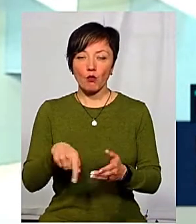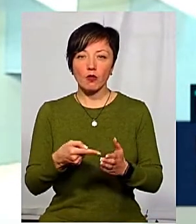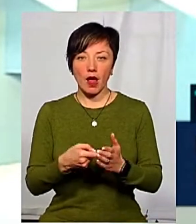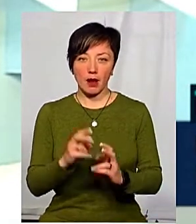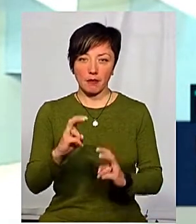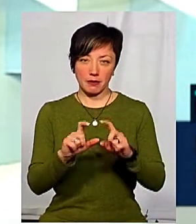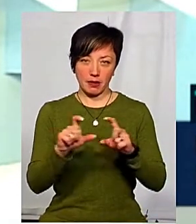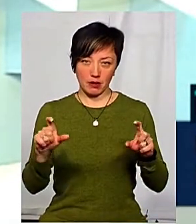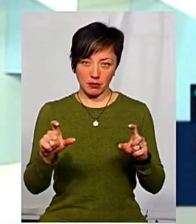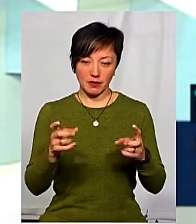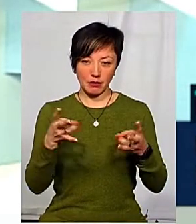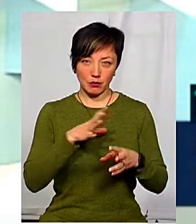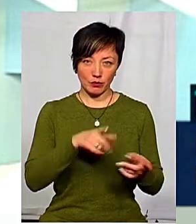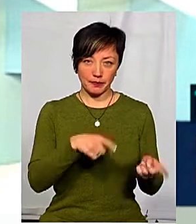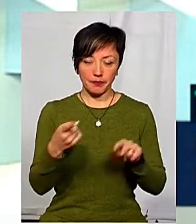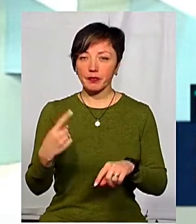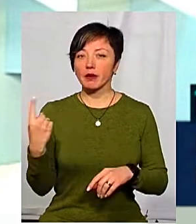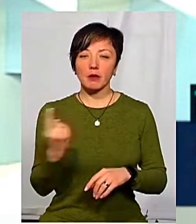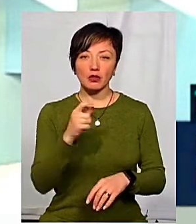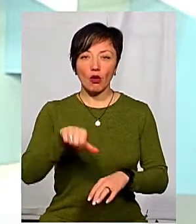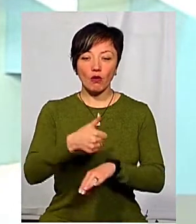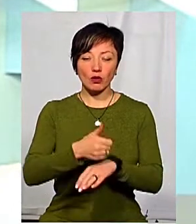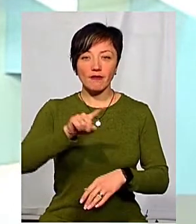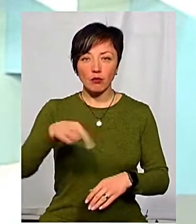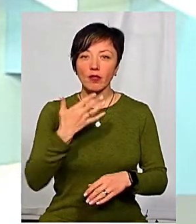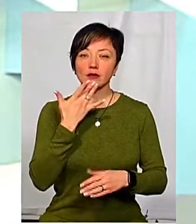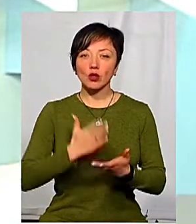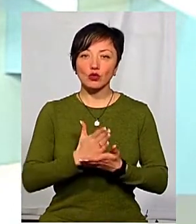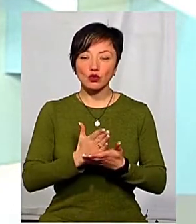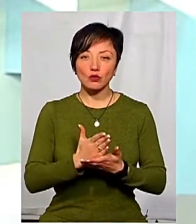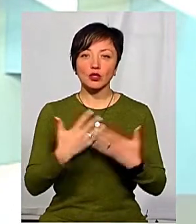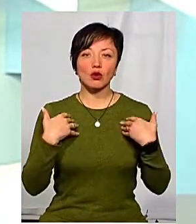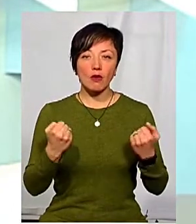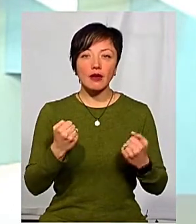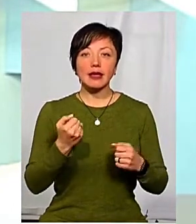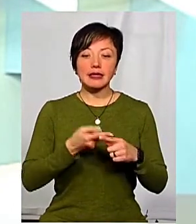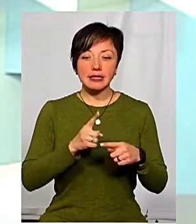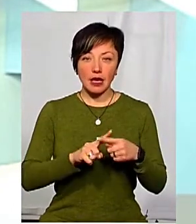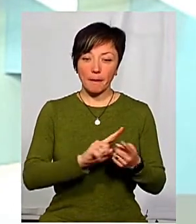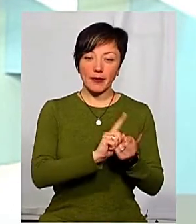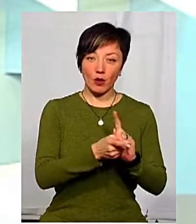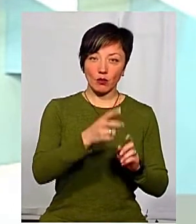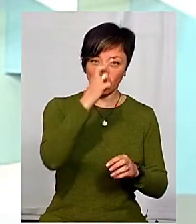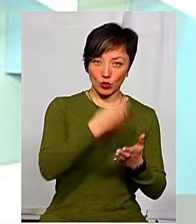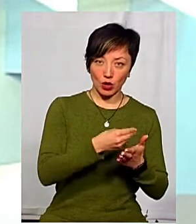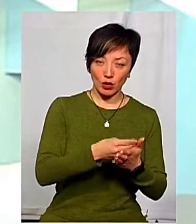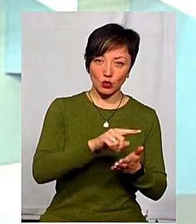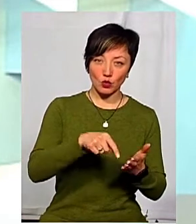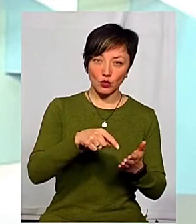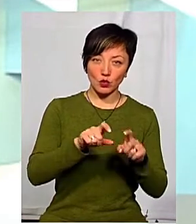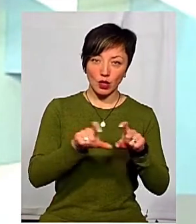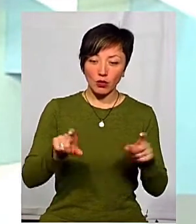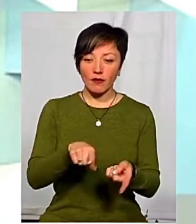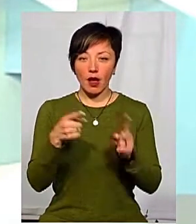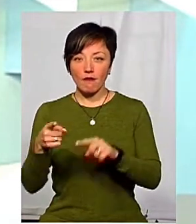підприємство. Першою і головною вимогою Національної служби здоров'я було перетворення з бюджетної установи в комунальне